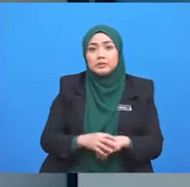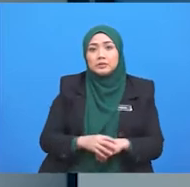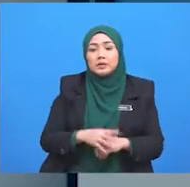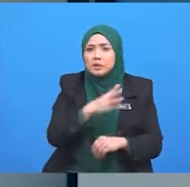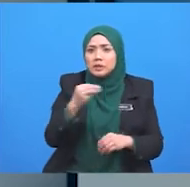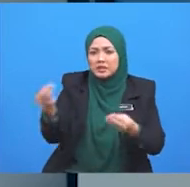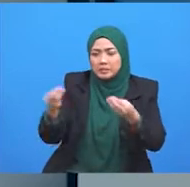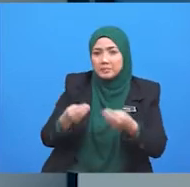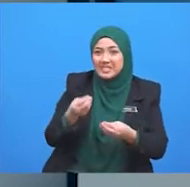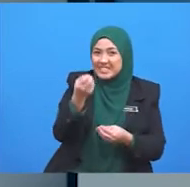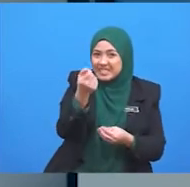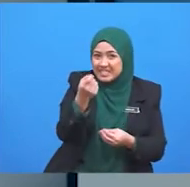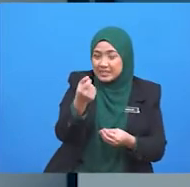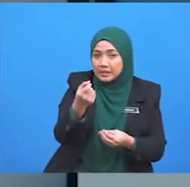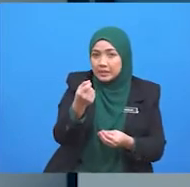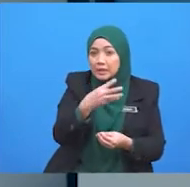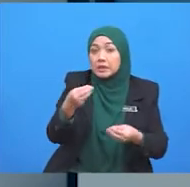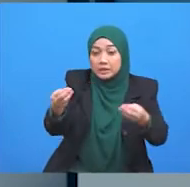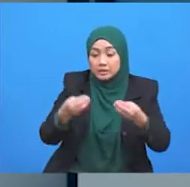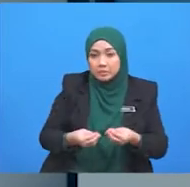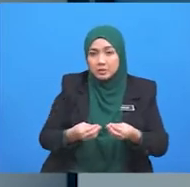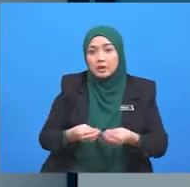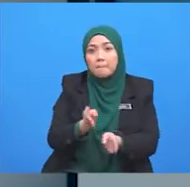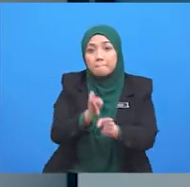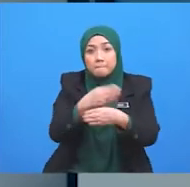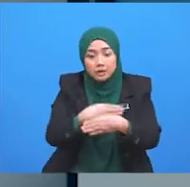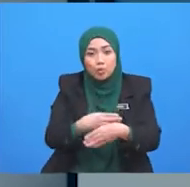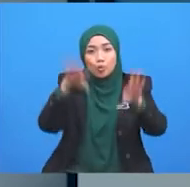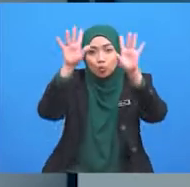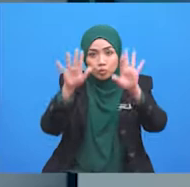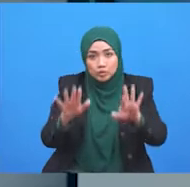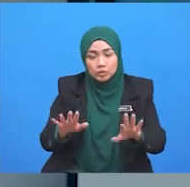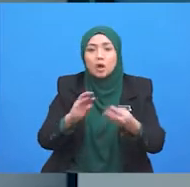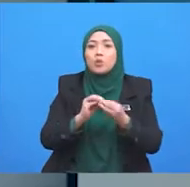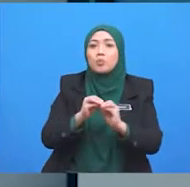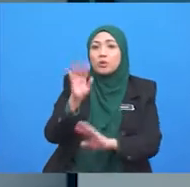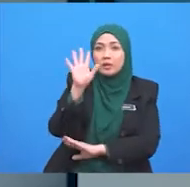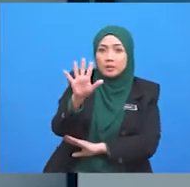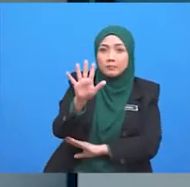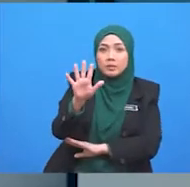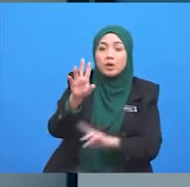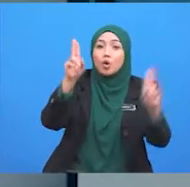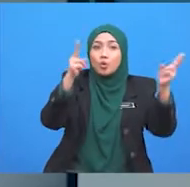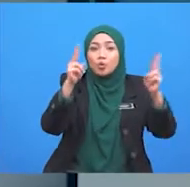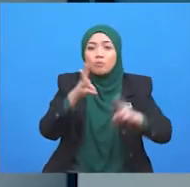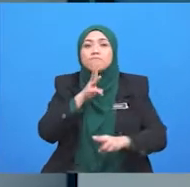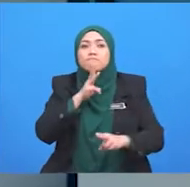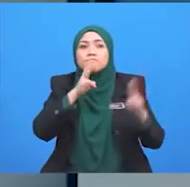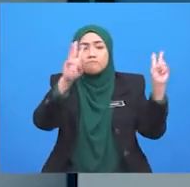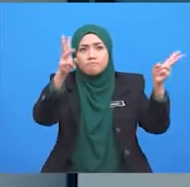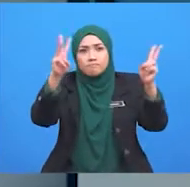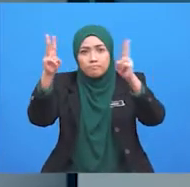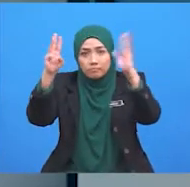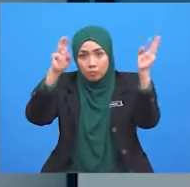sedikit dalam bentuk hujan. Unsur suhu dan iklim yang kelima ialah kelembapan udara yang tinggi